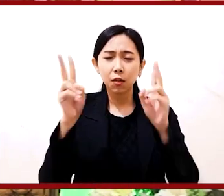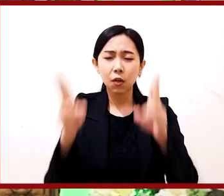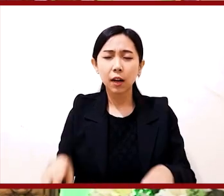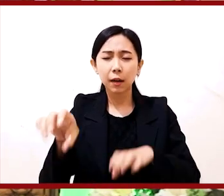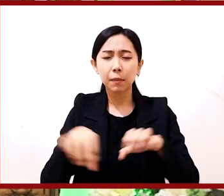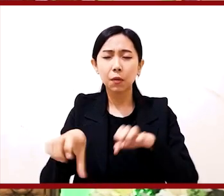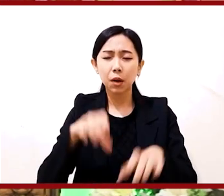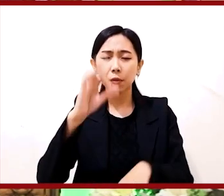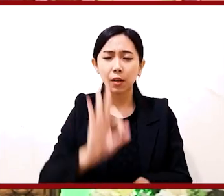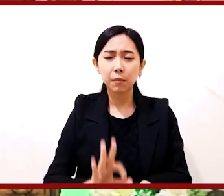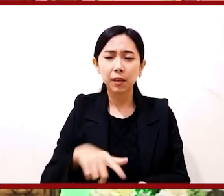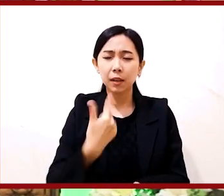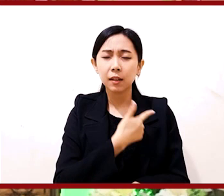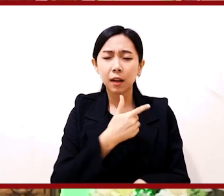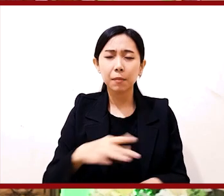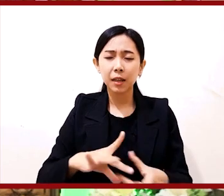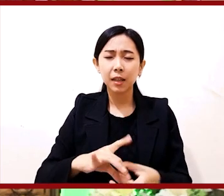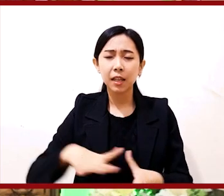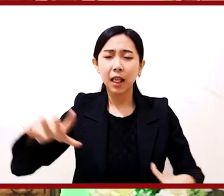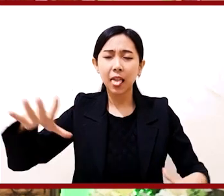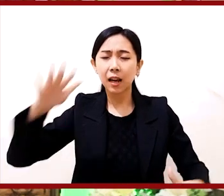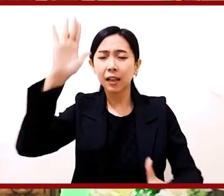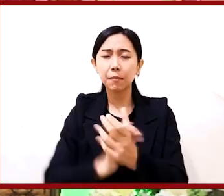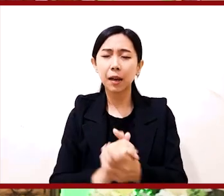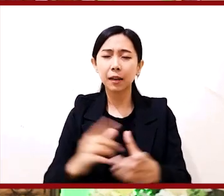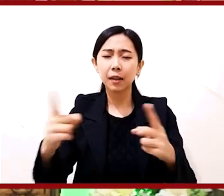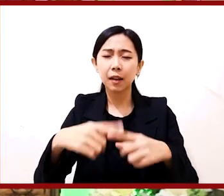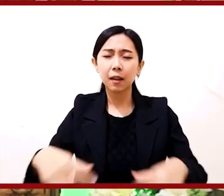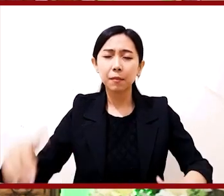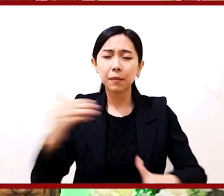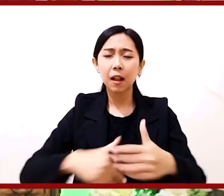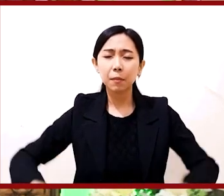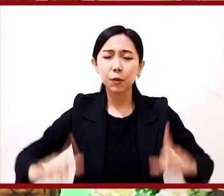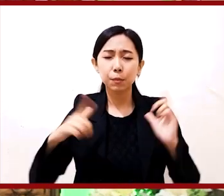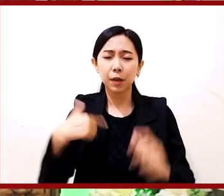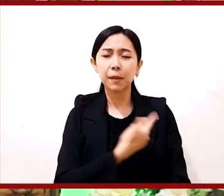firman dan kami kehilangan iman di dalam kehidupan yang kami jalani.